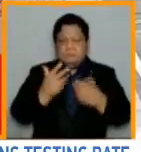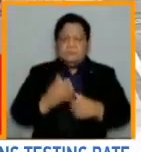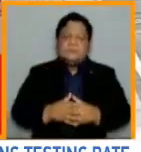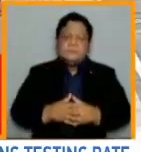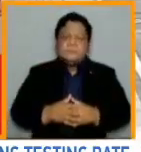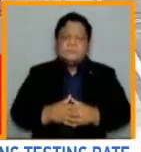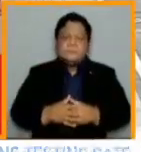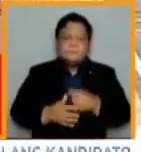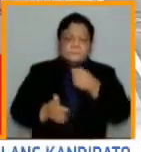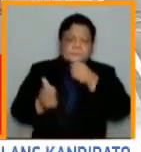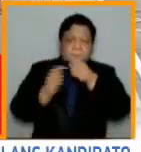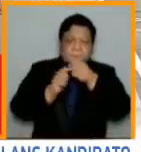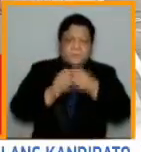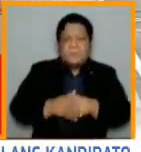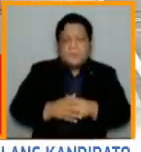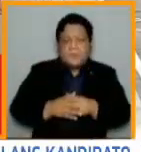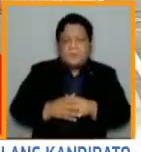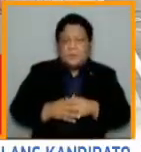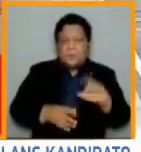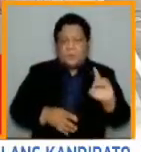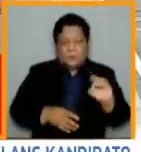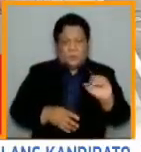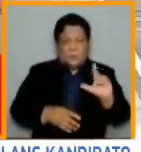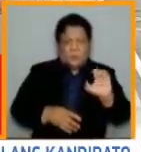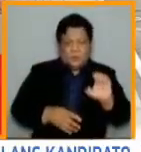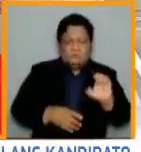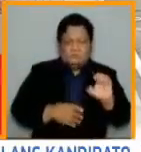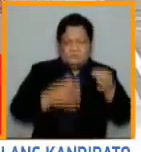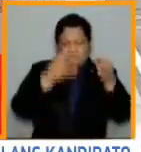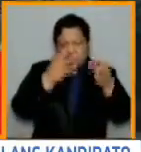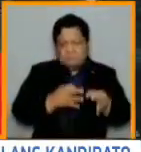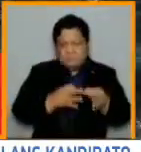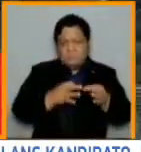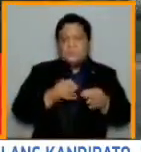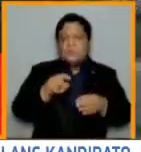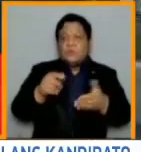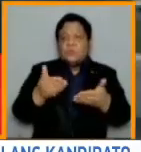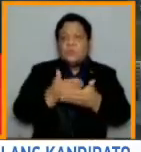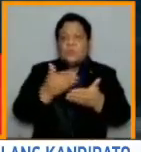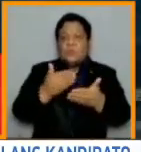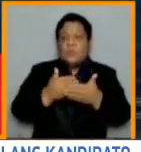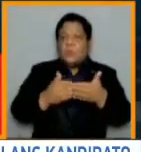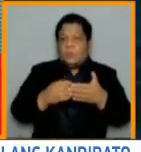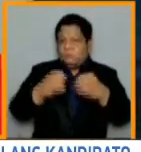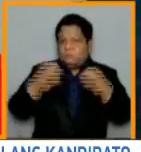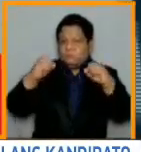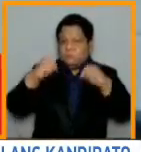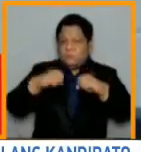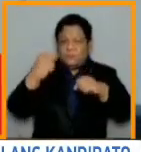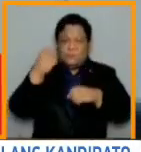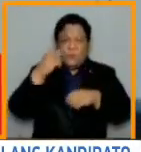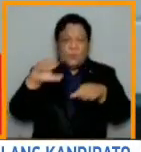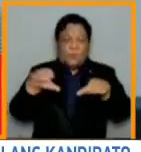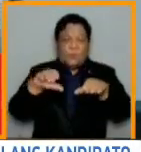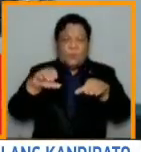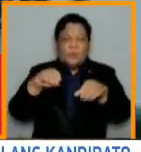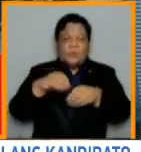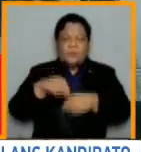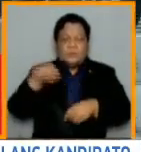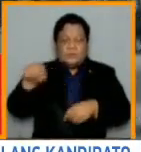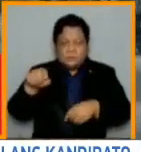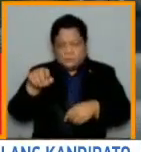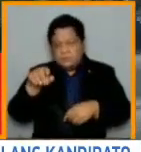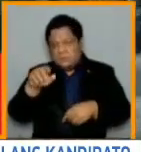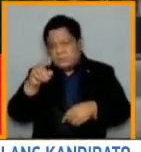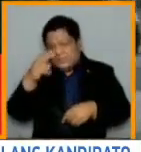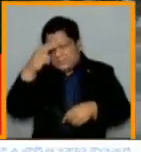Department of Labor and Employment ang pagproseso sa mga bagong employment contracts para sa domestic helpers at construction workers sa Saudi